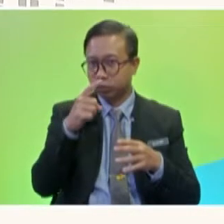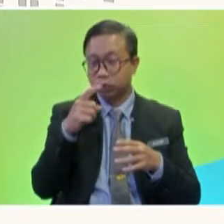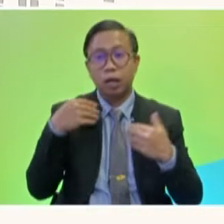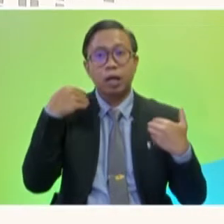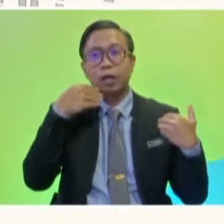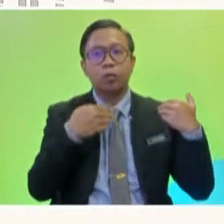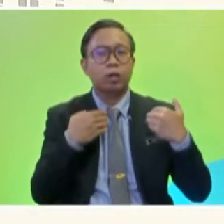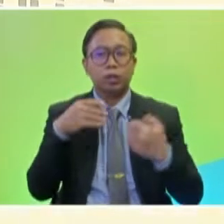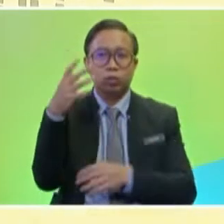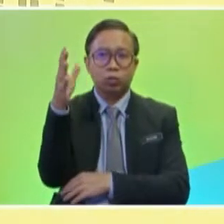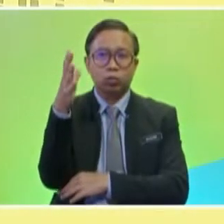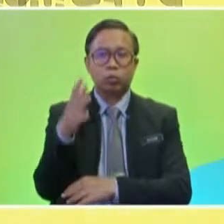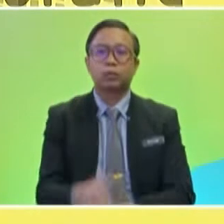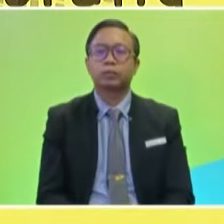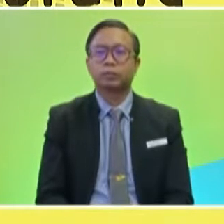kemudian